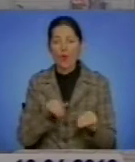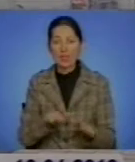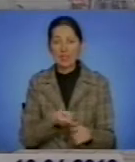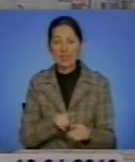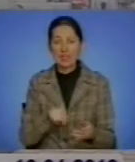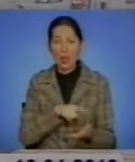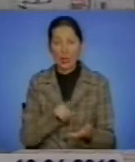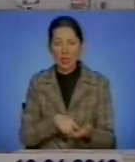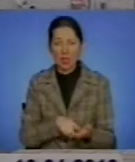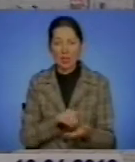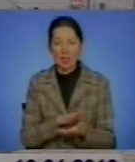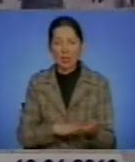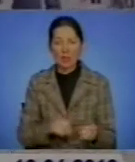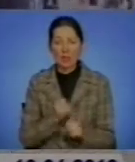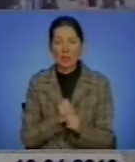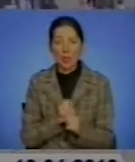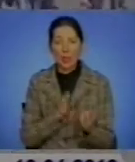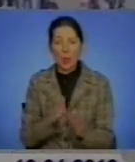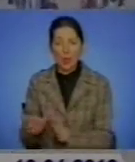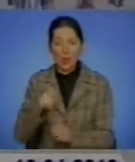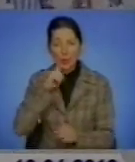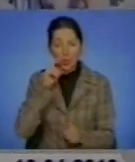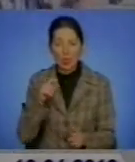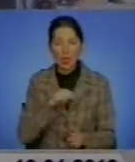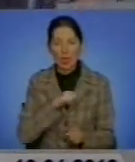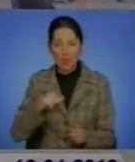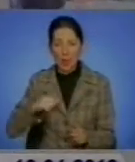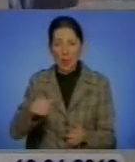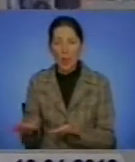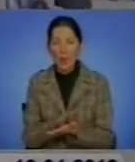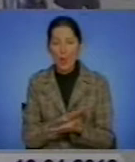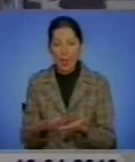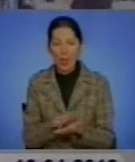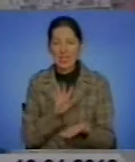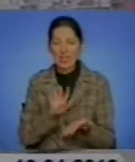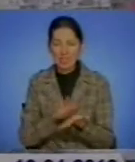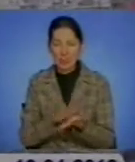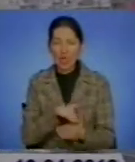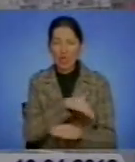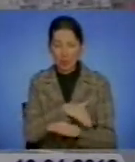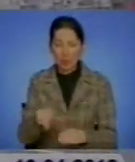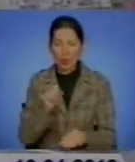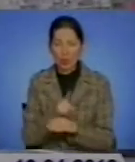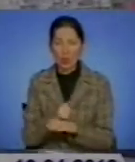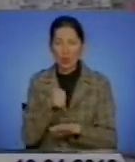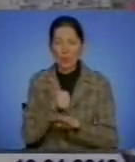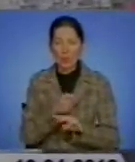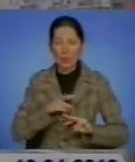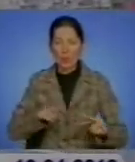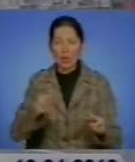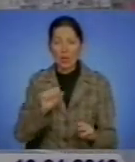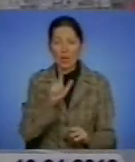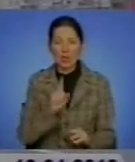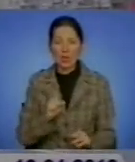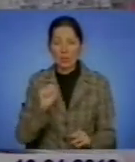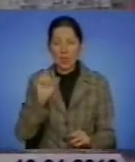Навести порядок в Україні, а саме прибрати все сміття, з вулиць доручив міністерствам і відомствам Микола Азаров. Долучитися закликав і активістів. Каже,